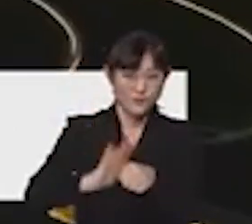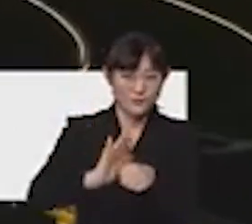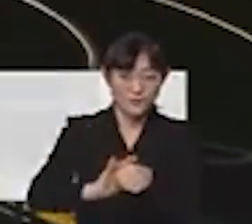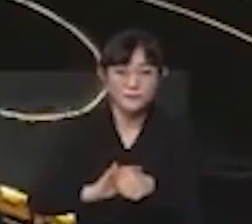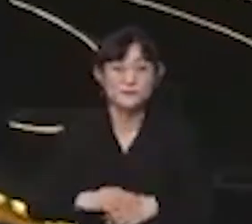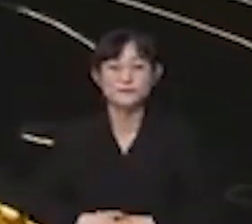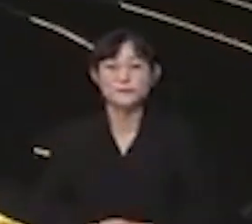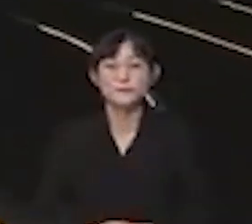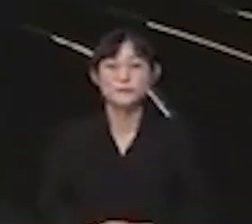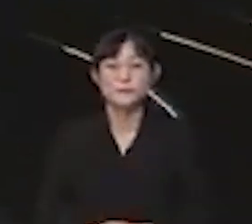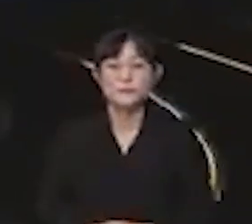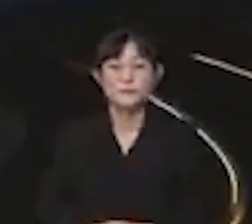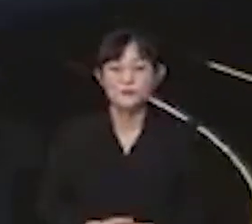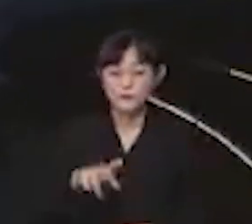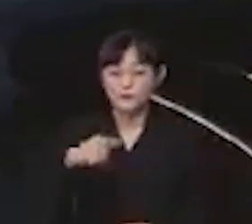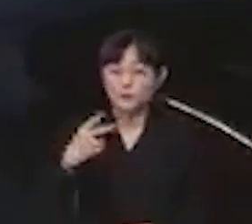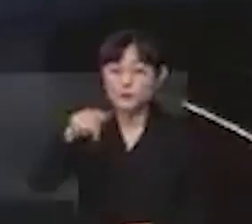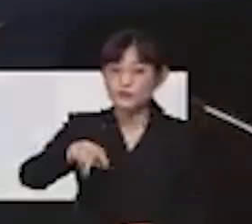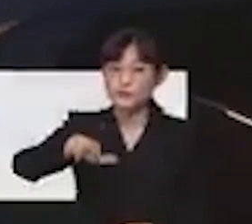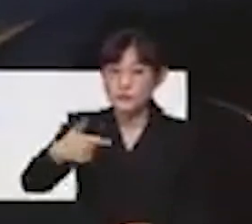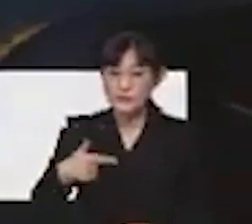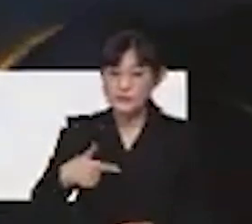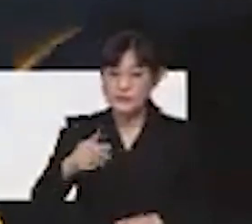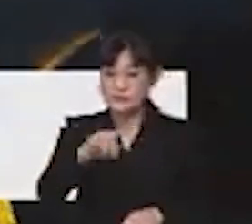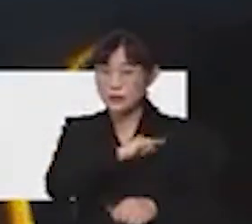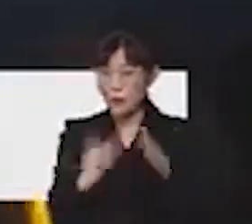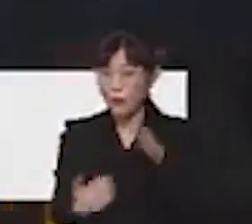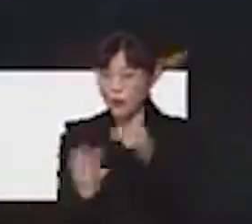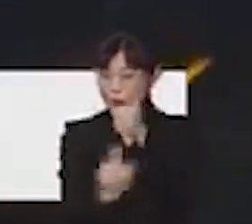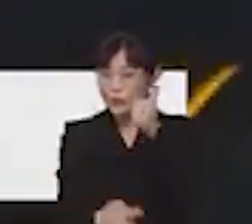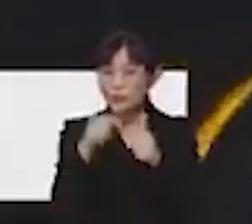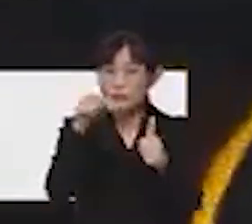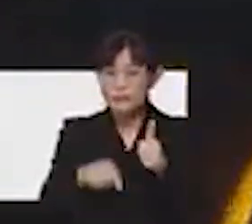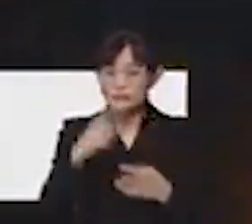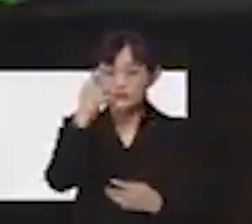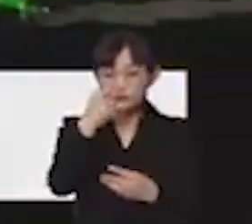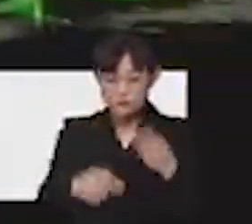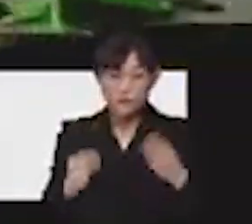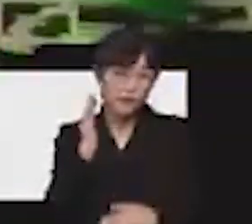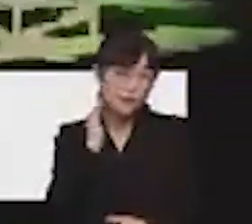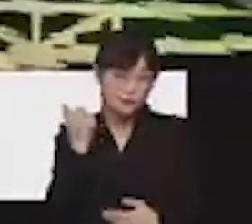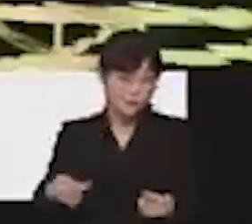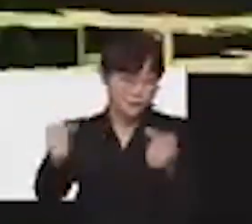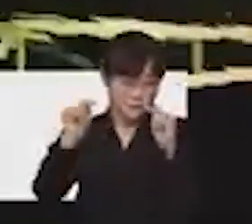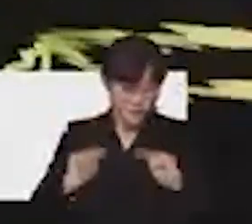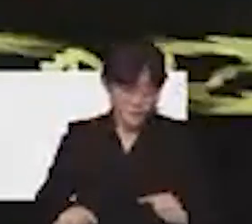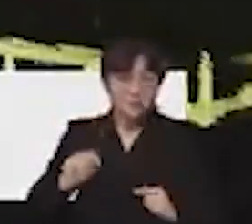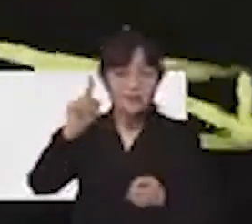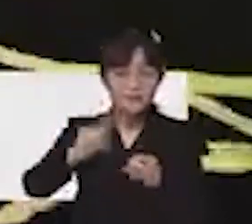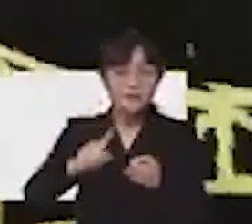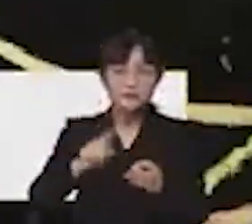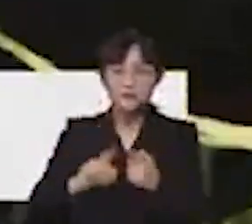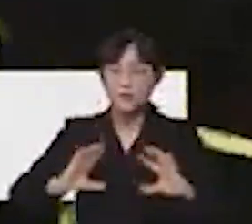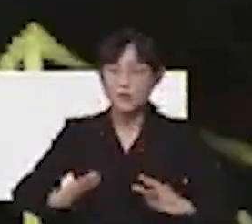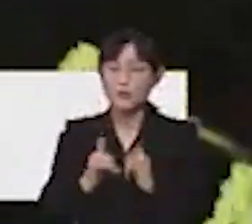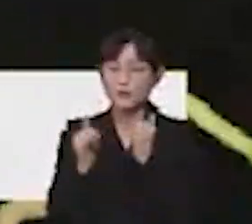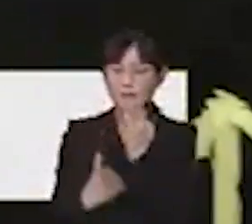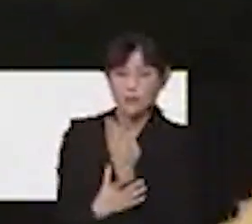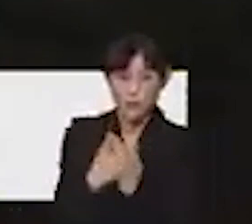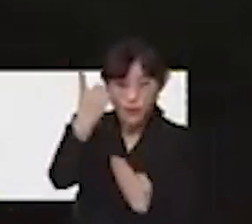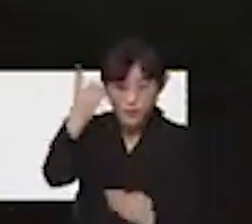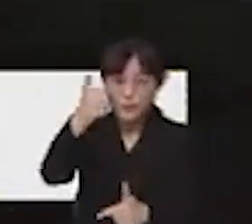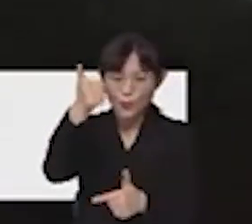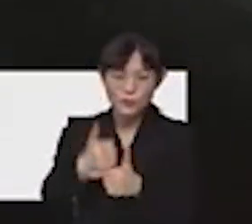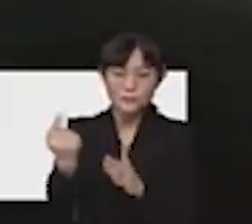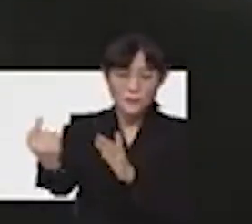챙기겠습니다. 조수진 국민의힘 최고위원은 이번 윤 대통령의 개막식 참석을 두고 국민 통합 차원의 호남